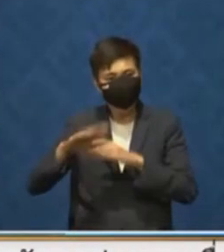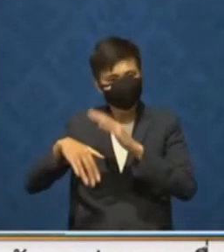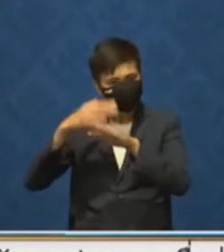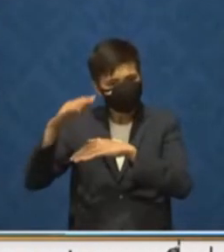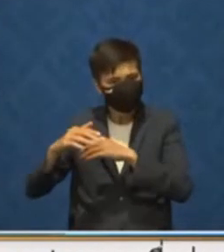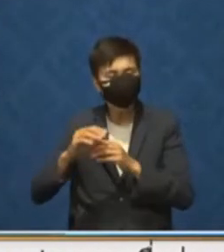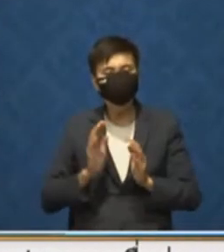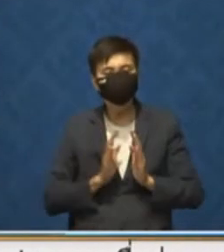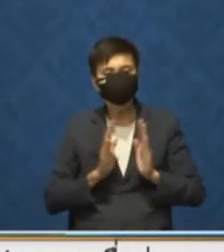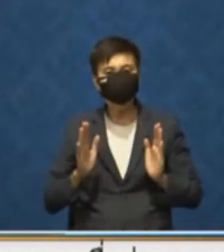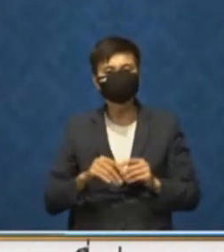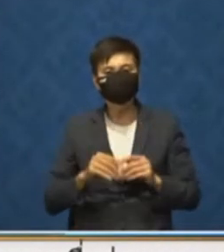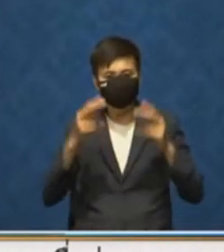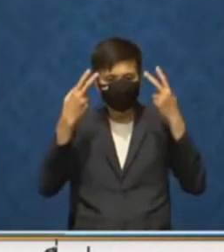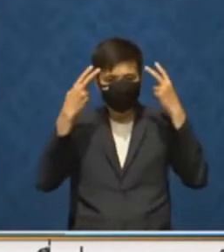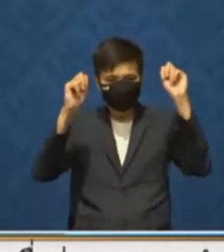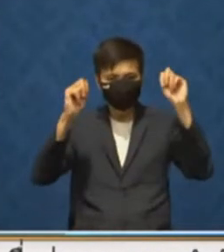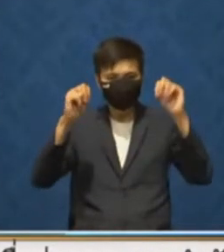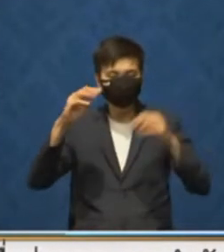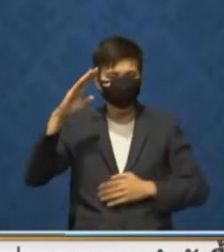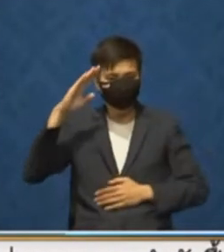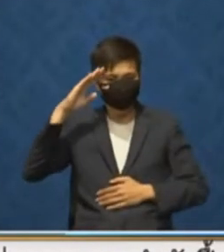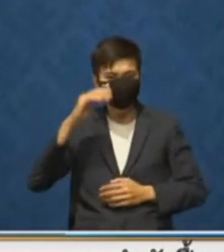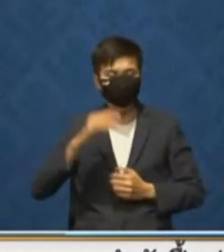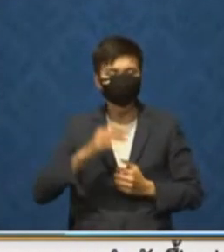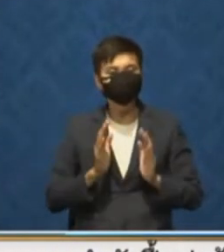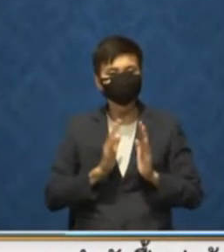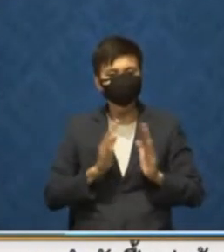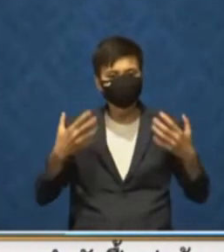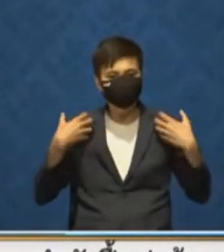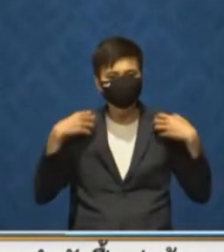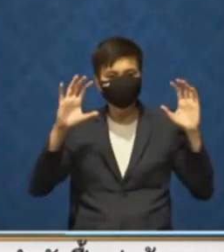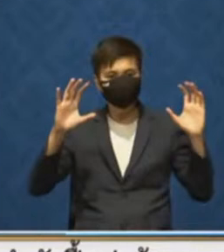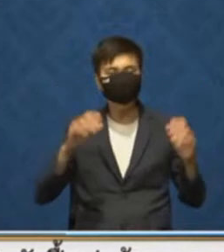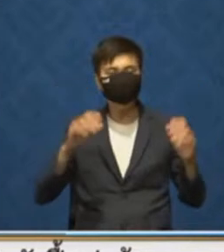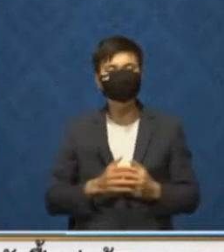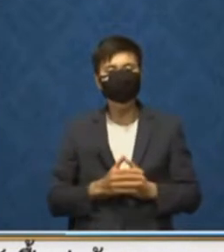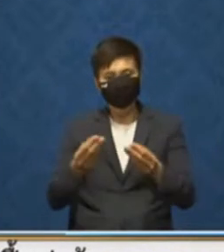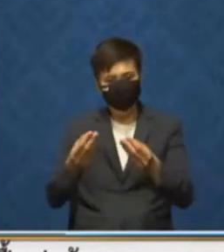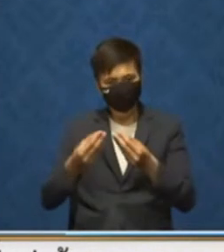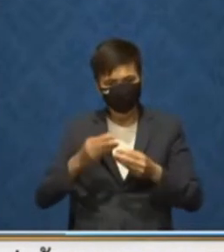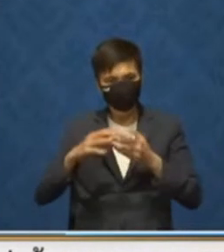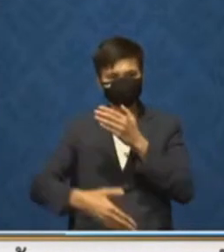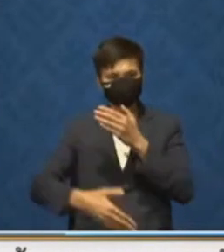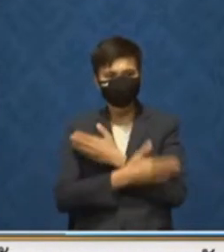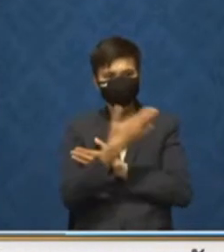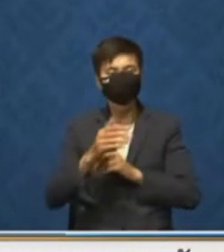รัฐบาลที่ให้โอกาสเราจะทำให้ดีที่สุด